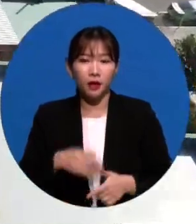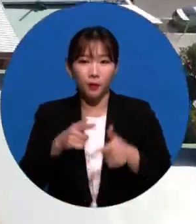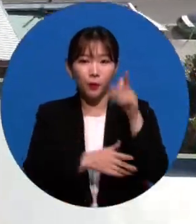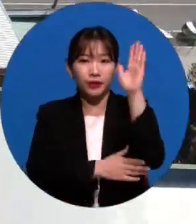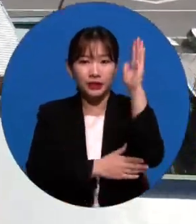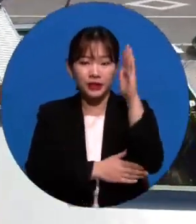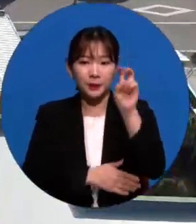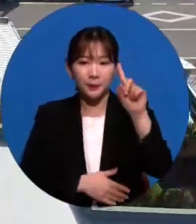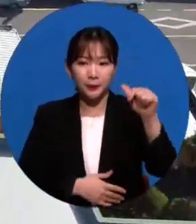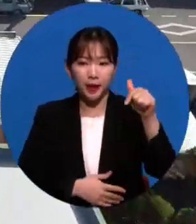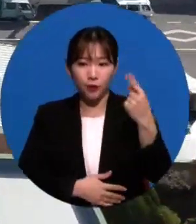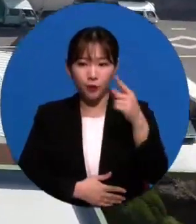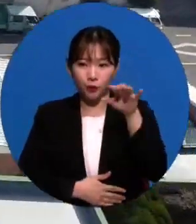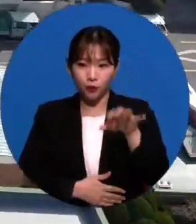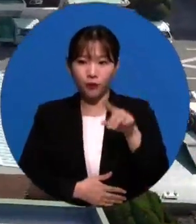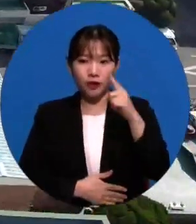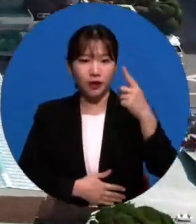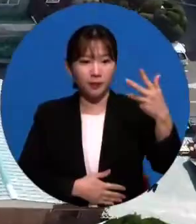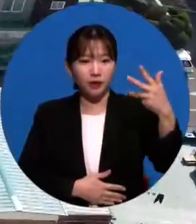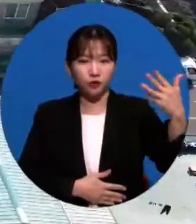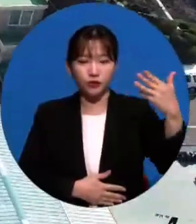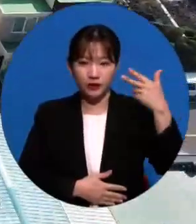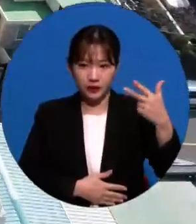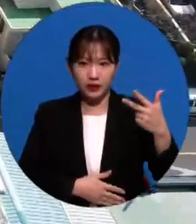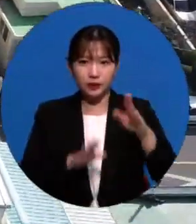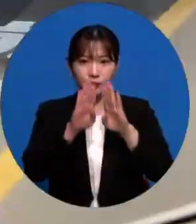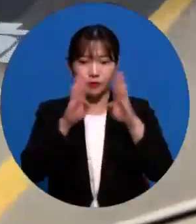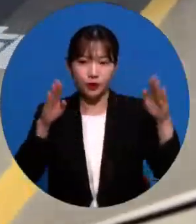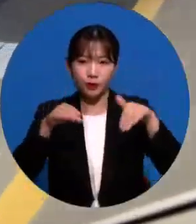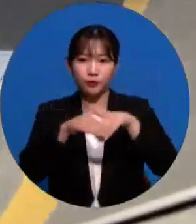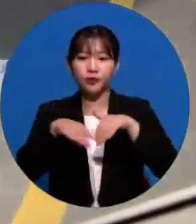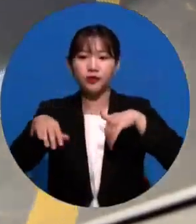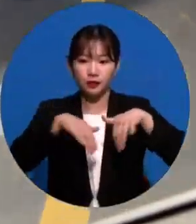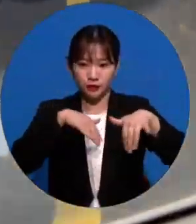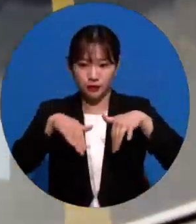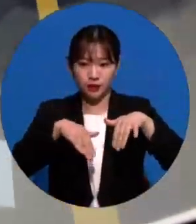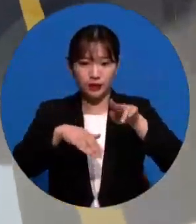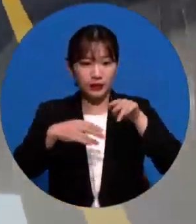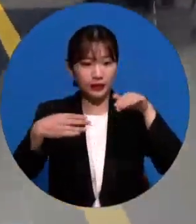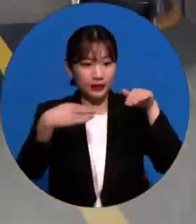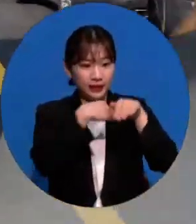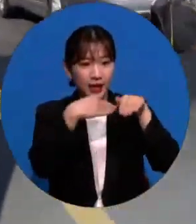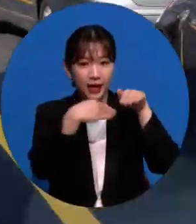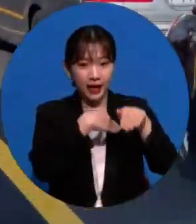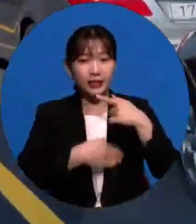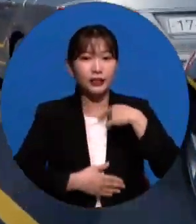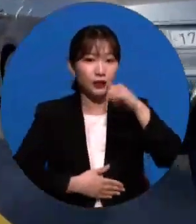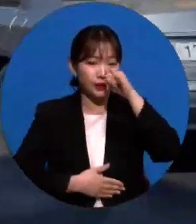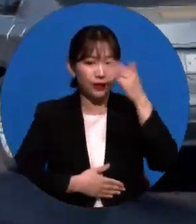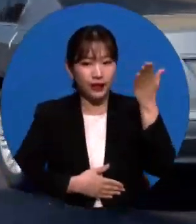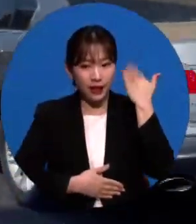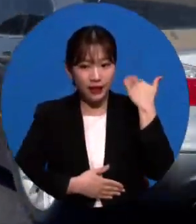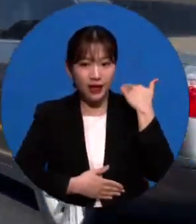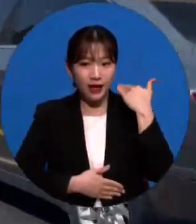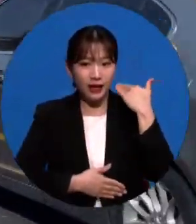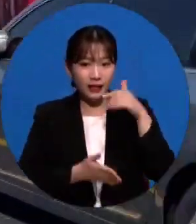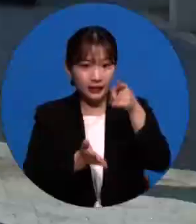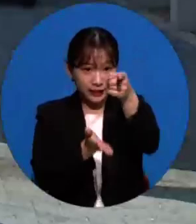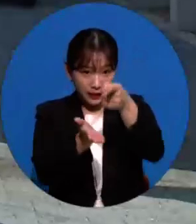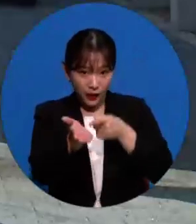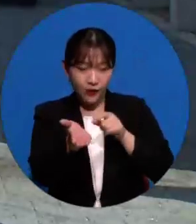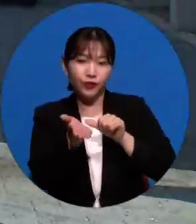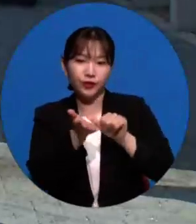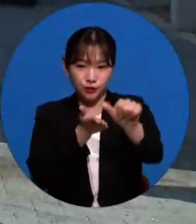목포시 만호동 일대 1897 계양문화거리. 양방향 차량 통행이 이루어지던 도로의 차선을